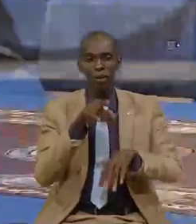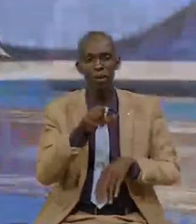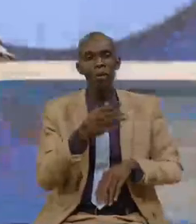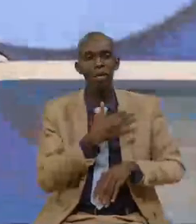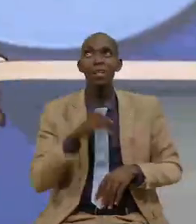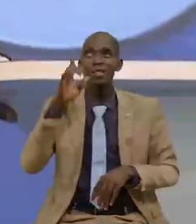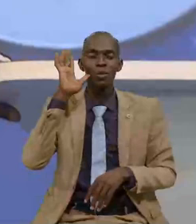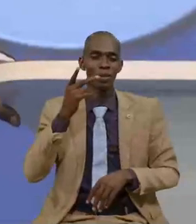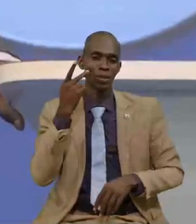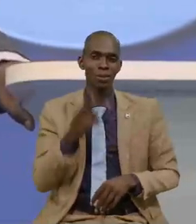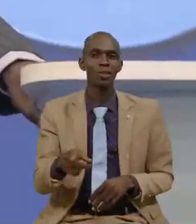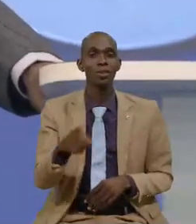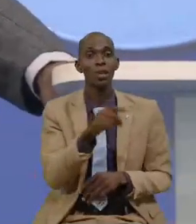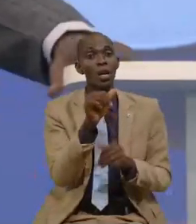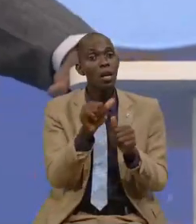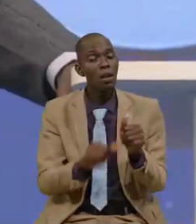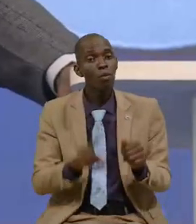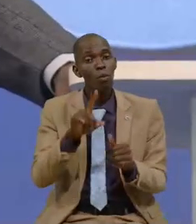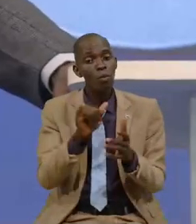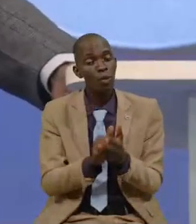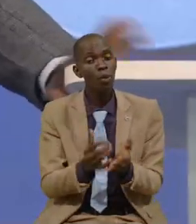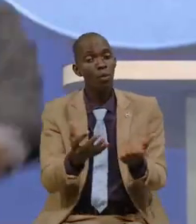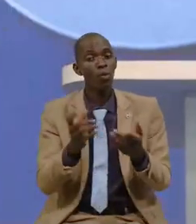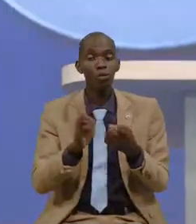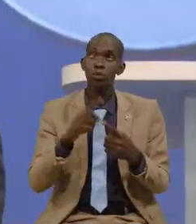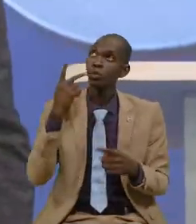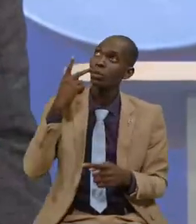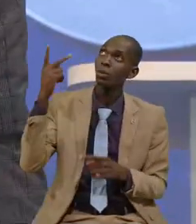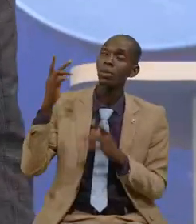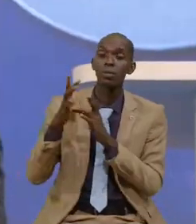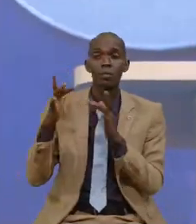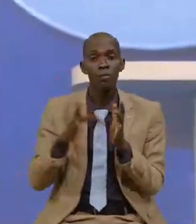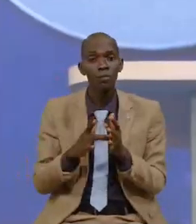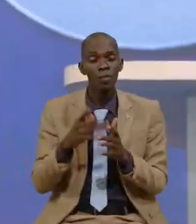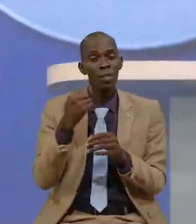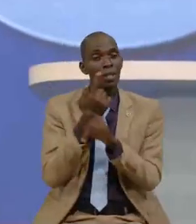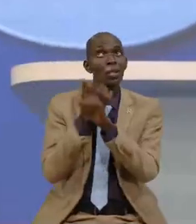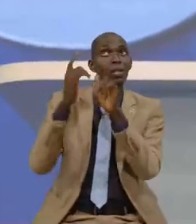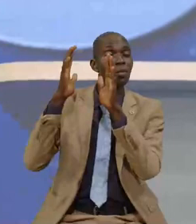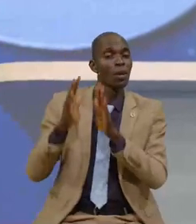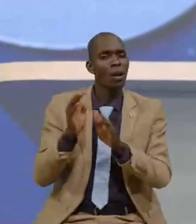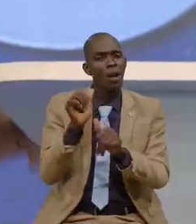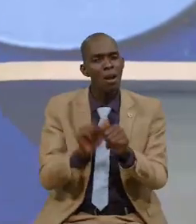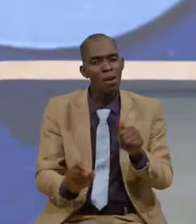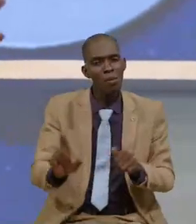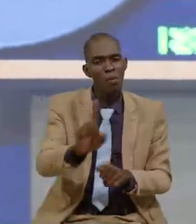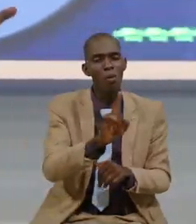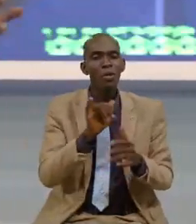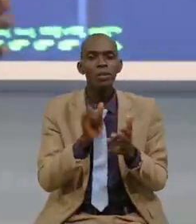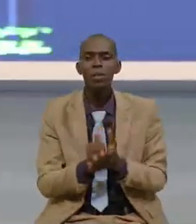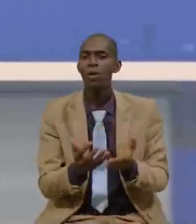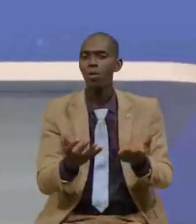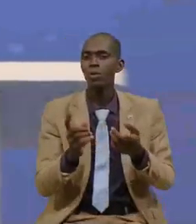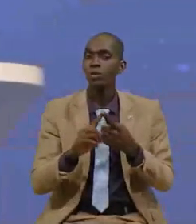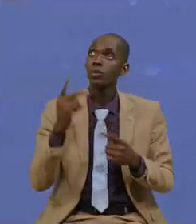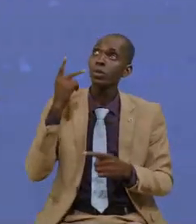regarder et vous verra. Tous ceux qui veulent voir Jésus, le libérateur, tous ceux